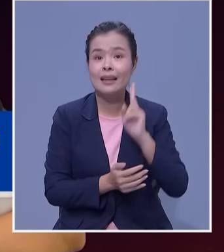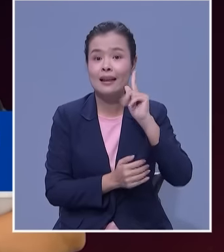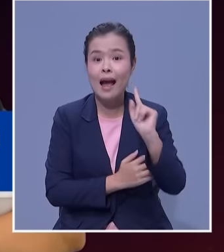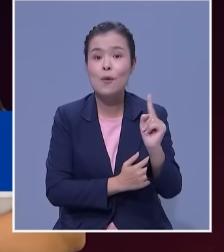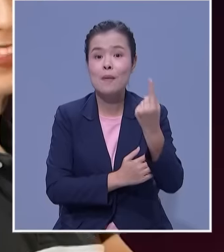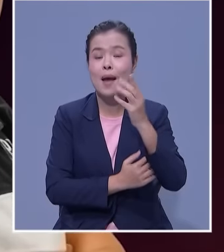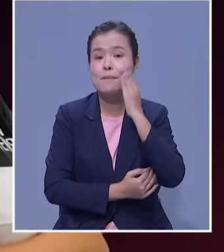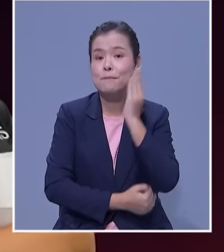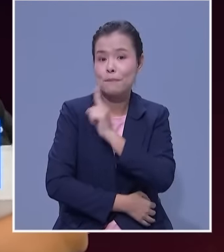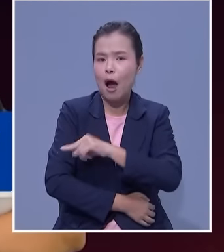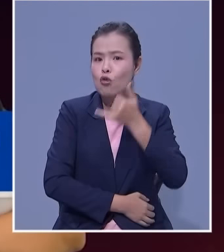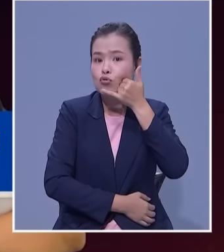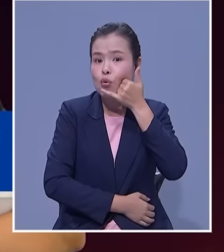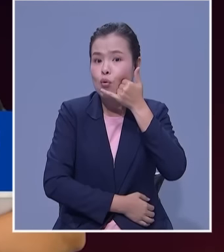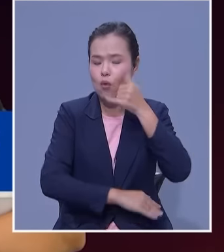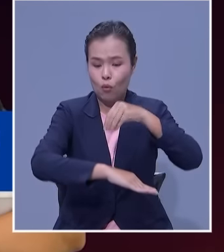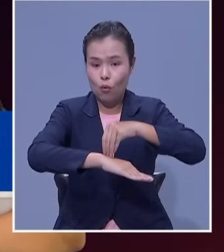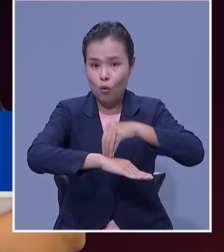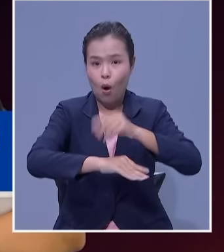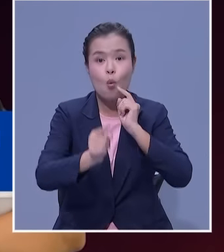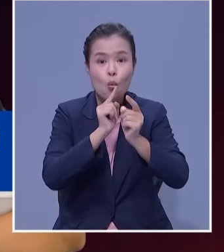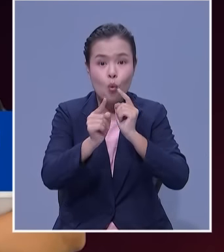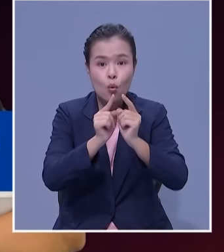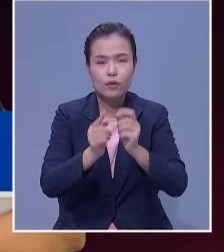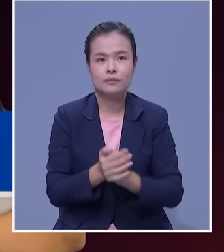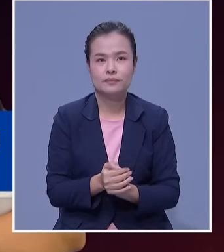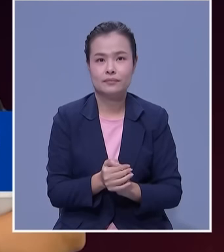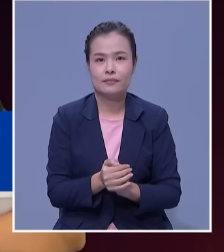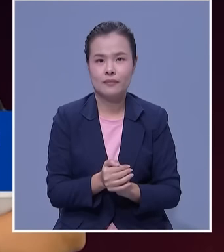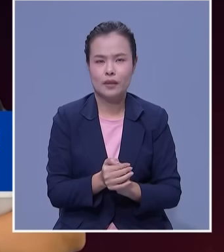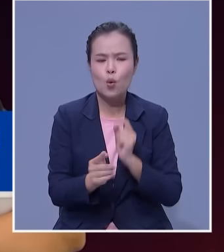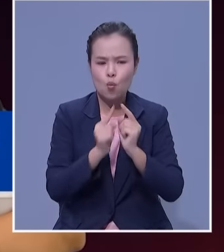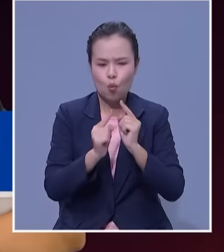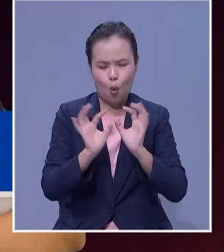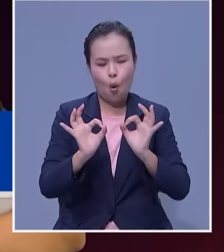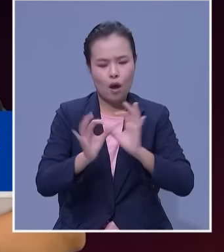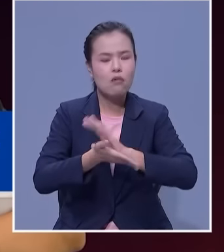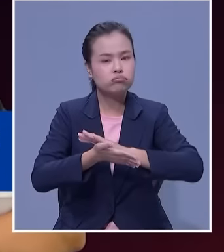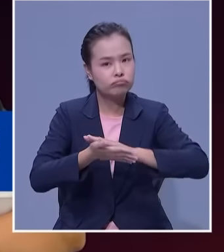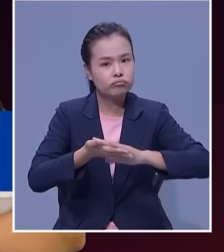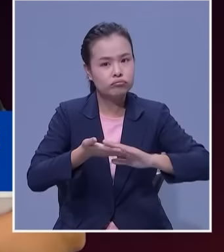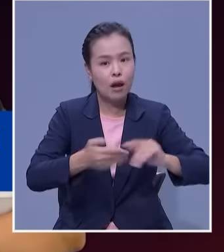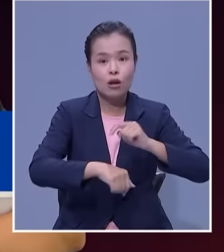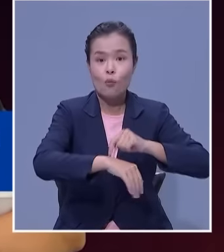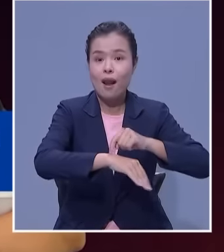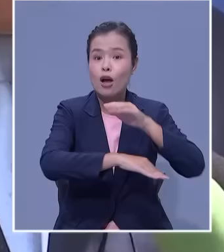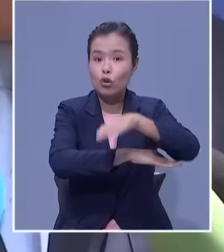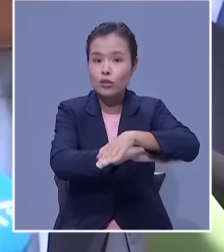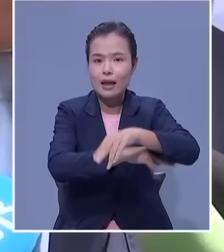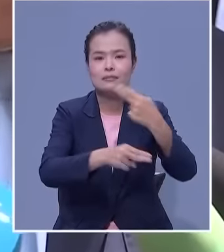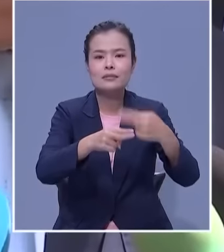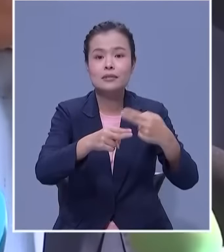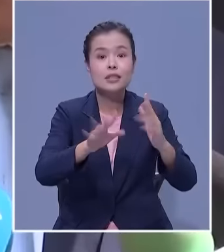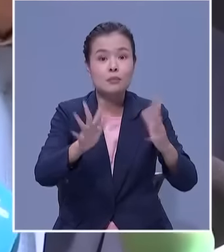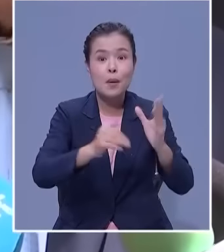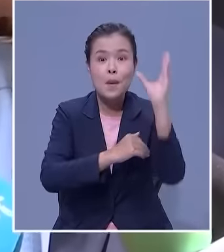สุดร้อยเอกธรรมนัสโทรคุยกับลุงป้อมแล้วนะคะคือมีรายงานกระแสข่าวมาว่าเคลียร์ใจกันแล้วตอนเย็นลุงป้อมบอกว่าไม่มีชื่อร้อยเอก